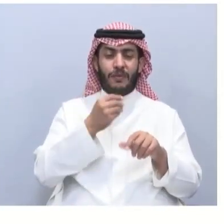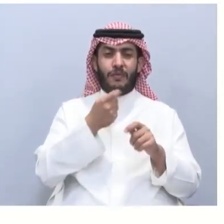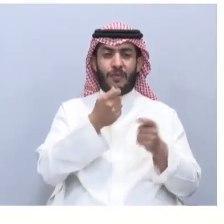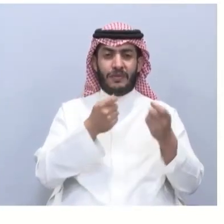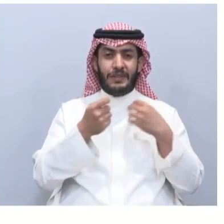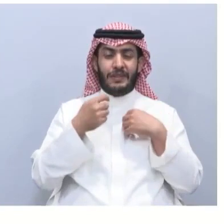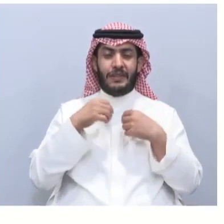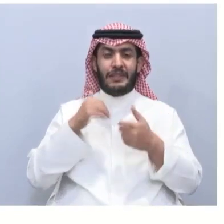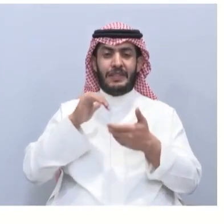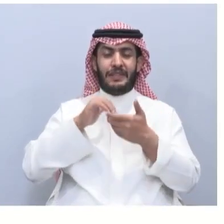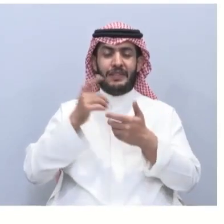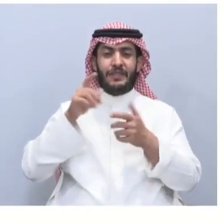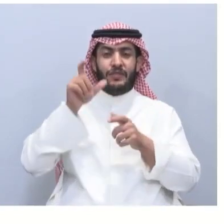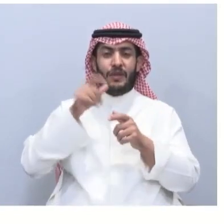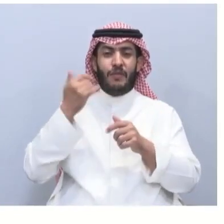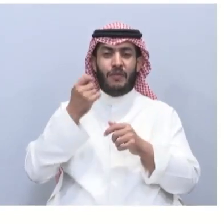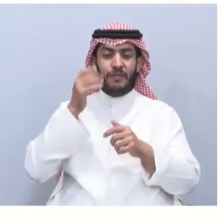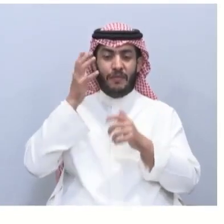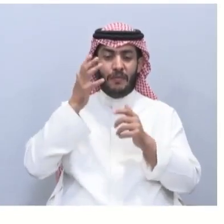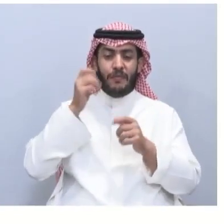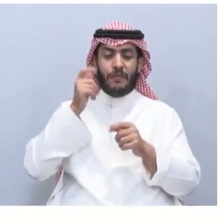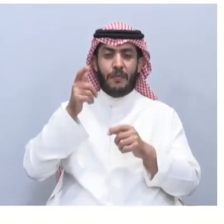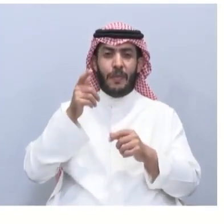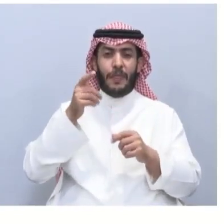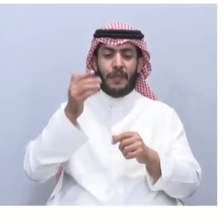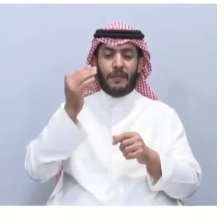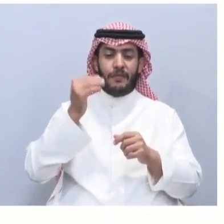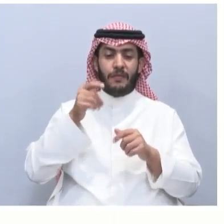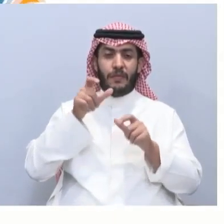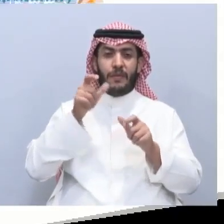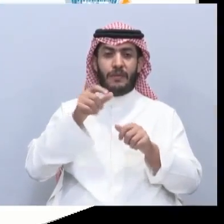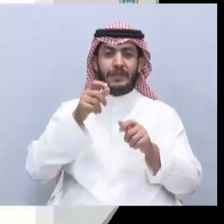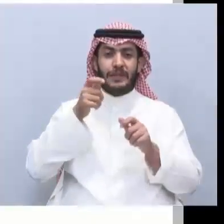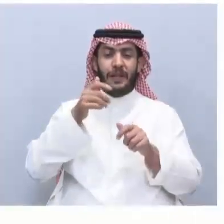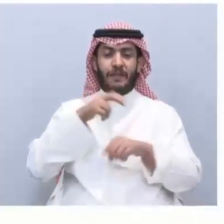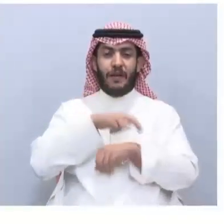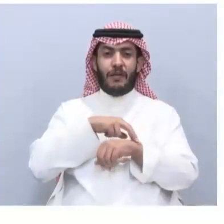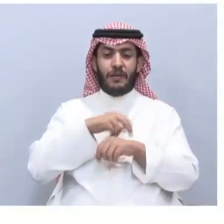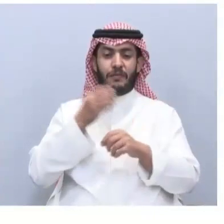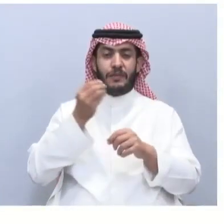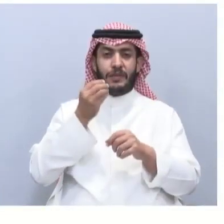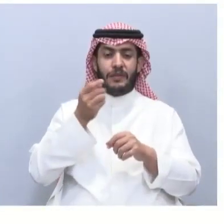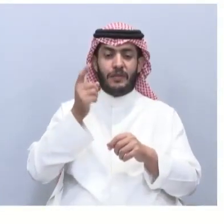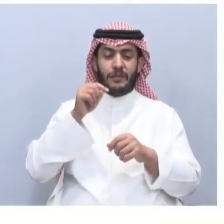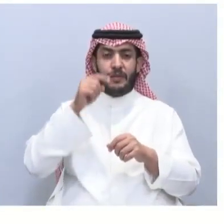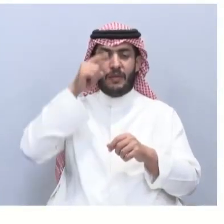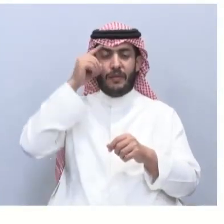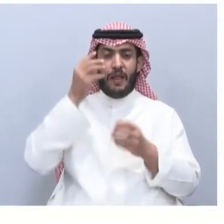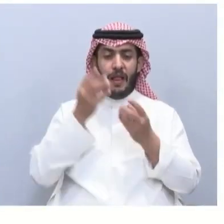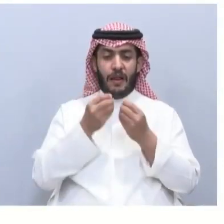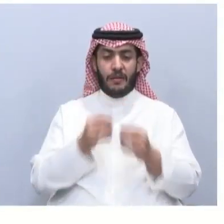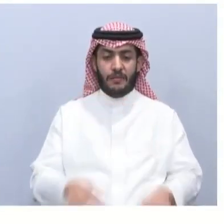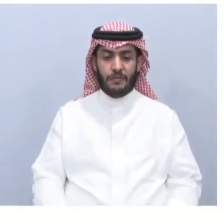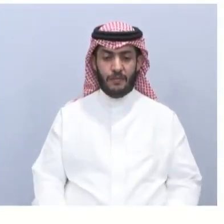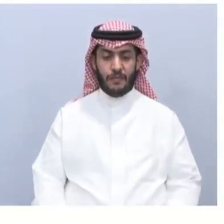يعطونني مالا لكي اعطيه شخصا مستحق ان اتعاون معهم احرصوا على الصدقه للفقراء والمساكين ولو بالقليل